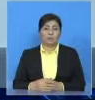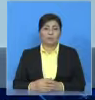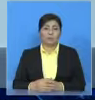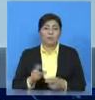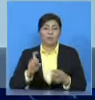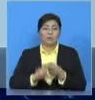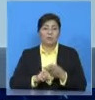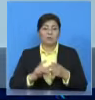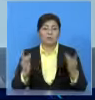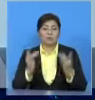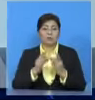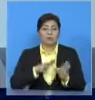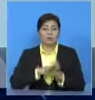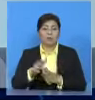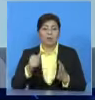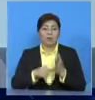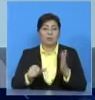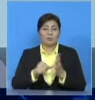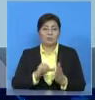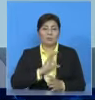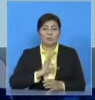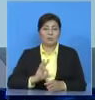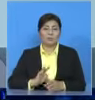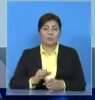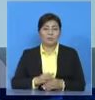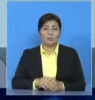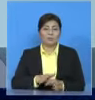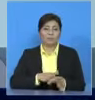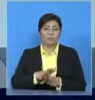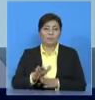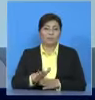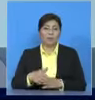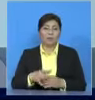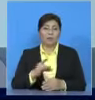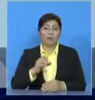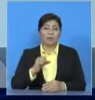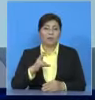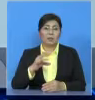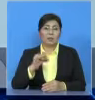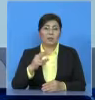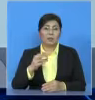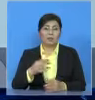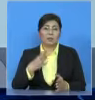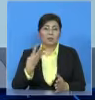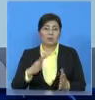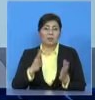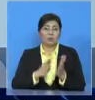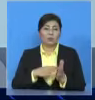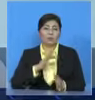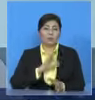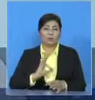Инфекциялық кереуеттер жүктемесі 66.4% құрап отыр, реанимациялық кереуеттер жүктемесі 49%.